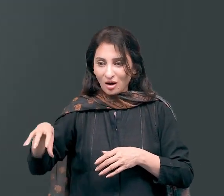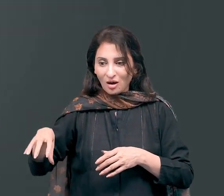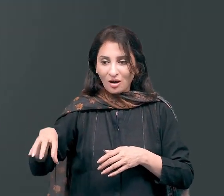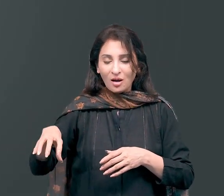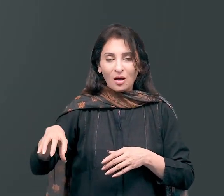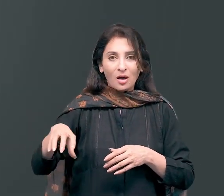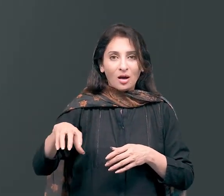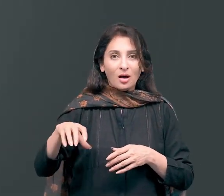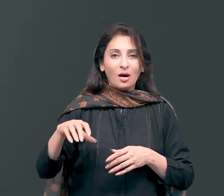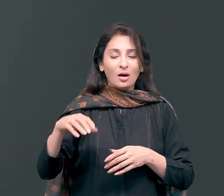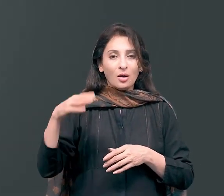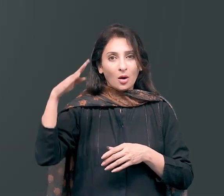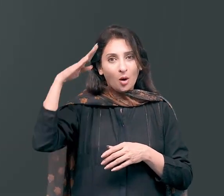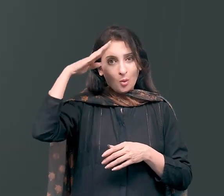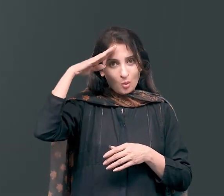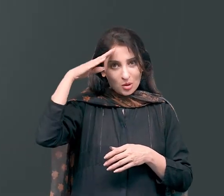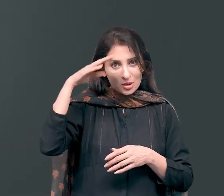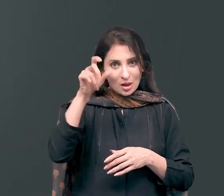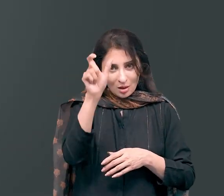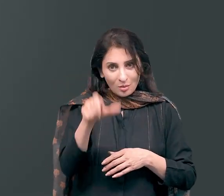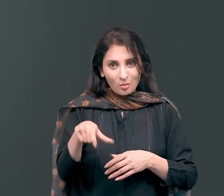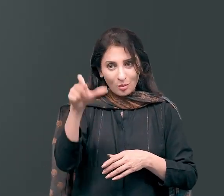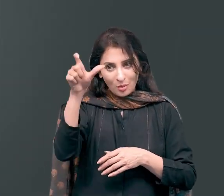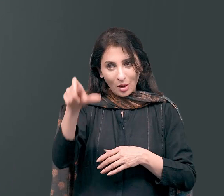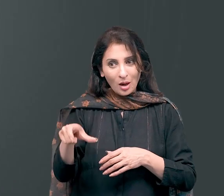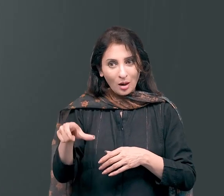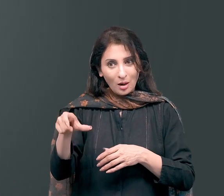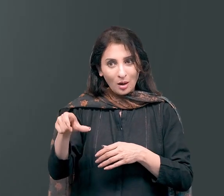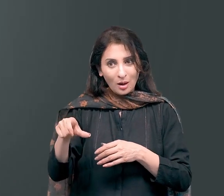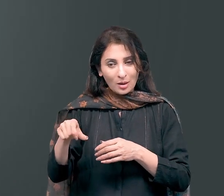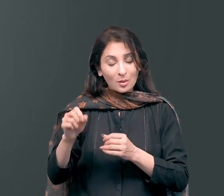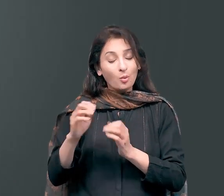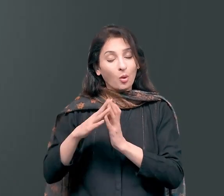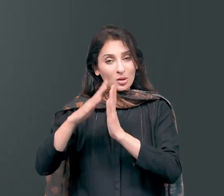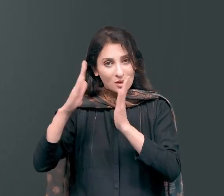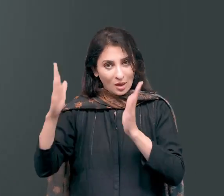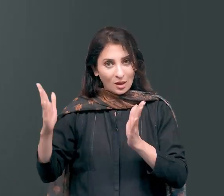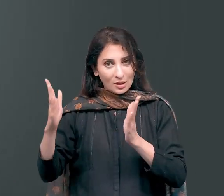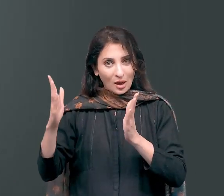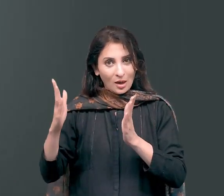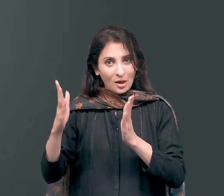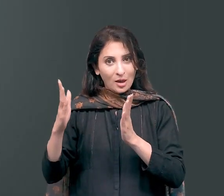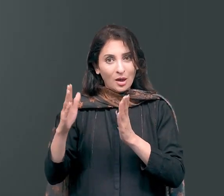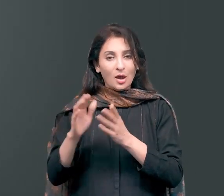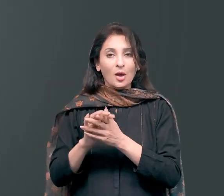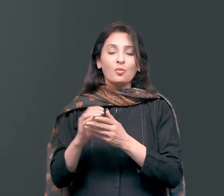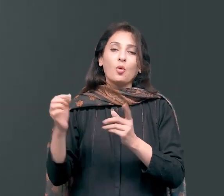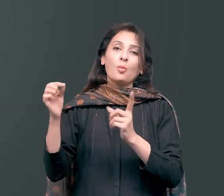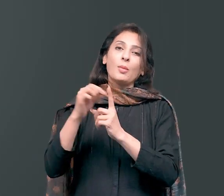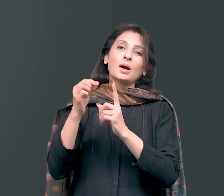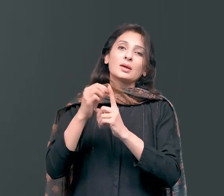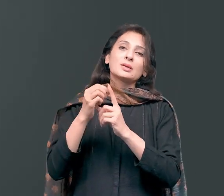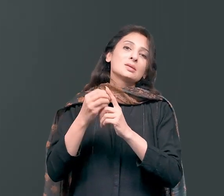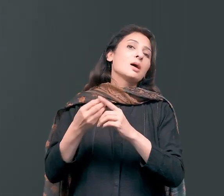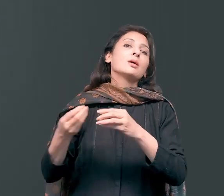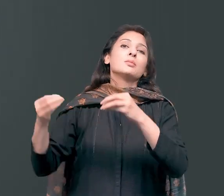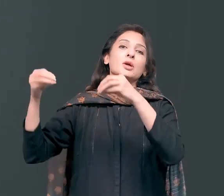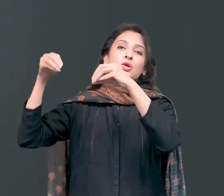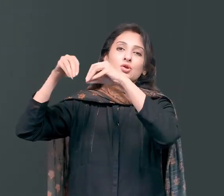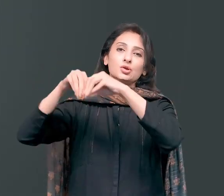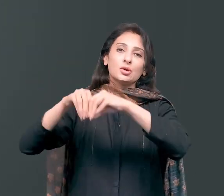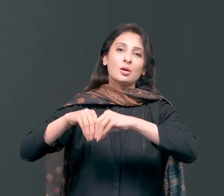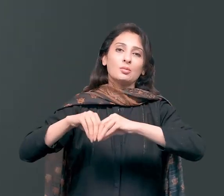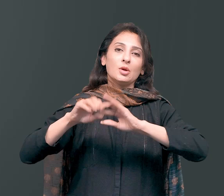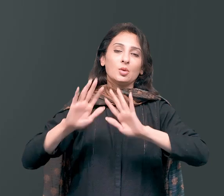اگر وہاں کے لوگ ووٹ کے ذریعے پاکستان میں شامل ہونا چاہیں تو وہ ہو جائیں۔ تو اس طرح پنجاب